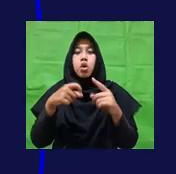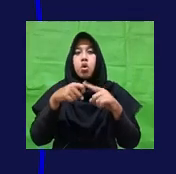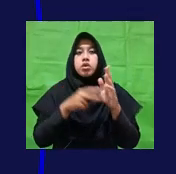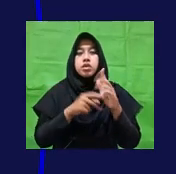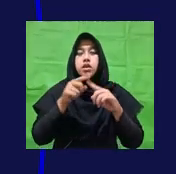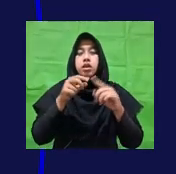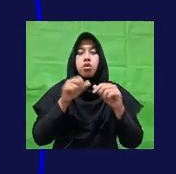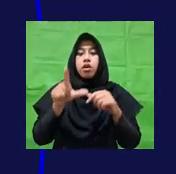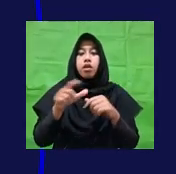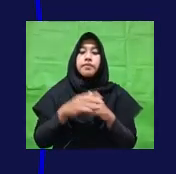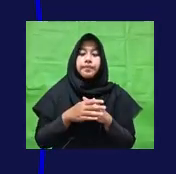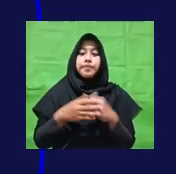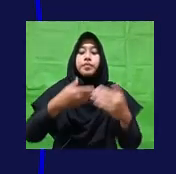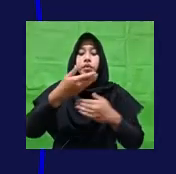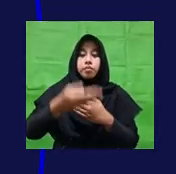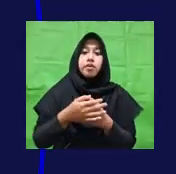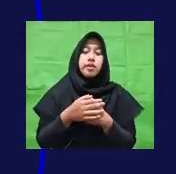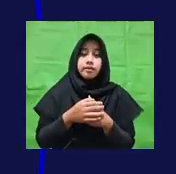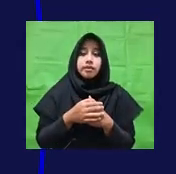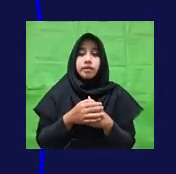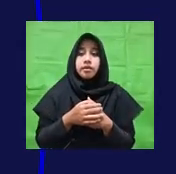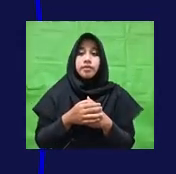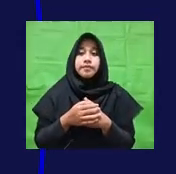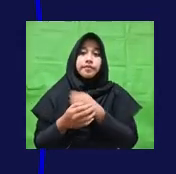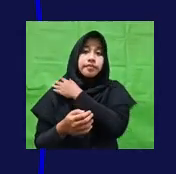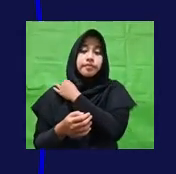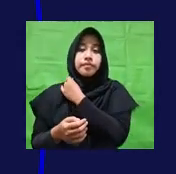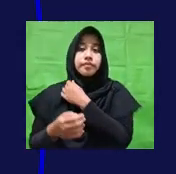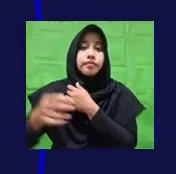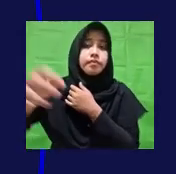Kemudian, bisa lanjut slide-nya?